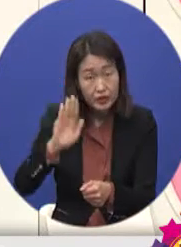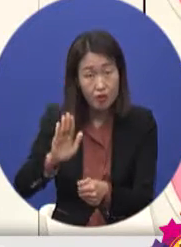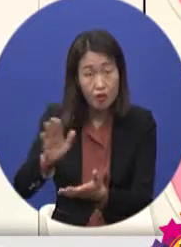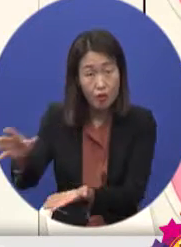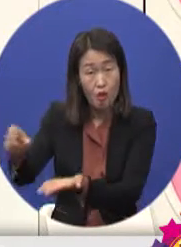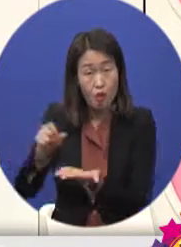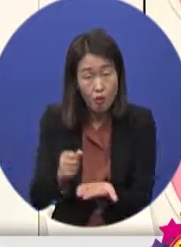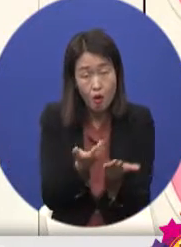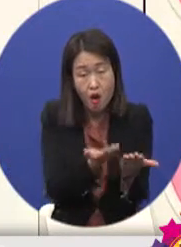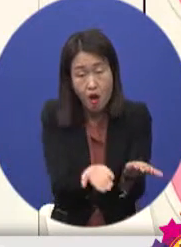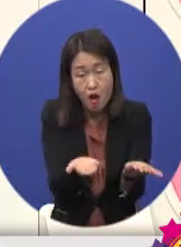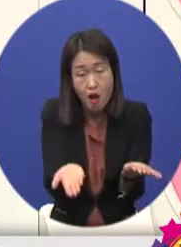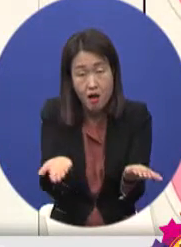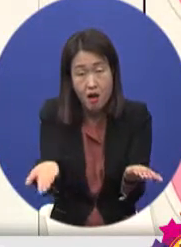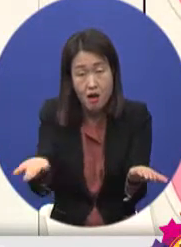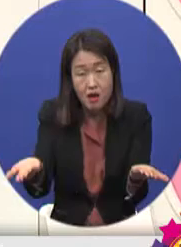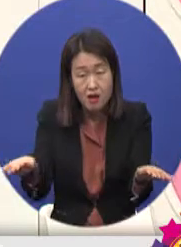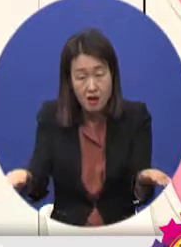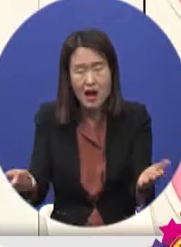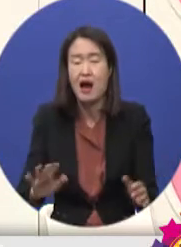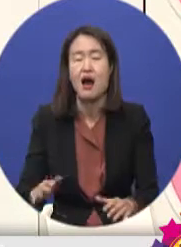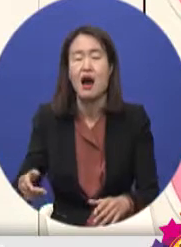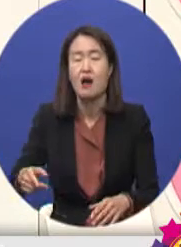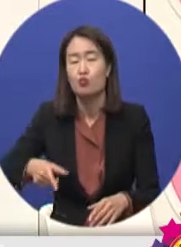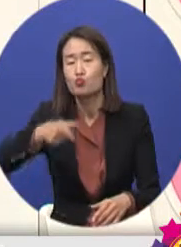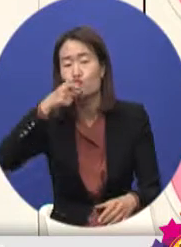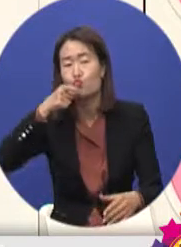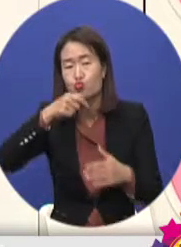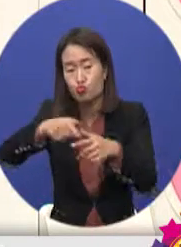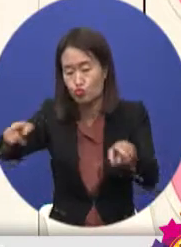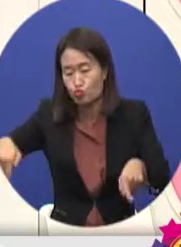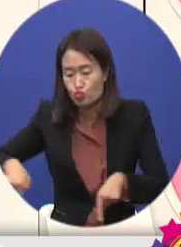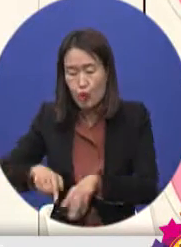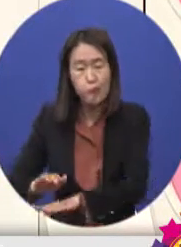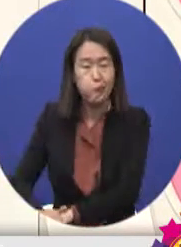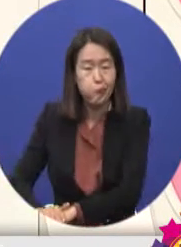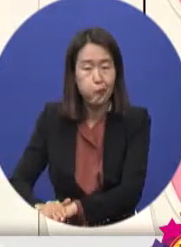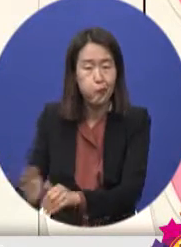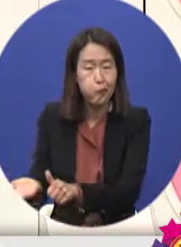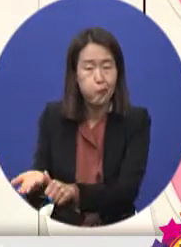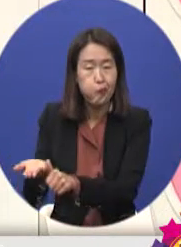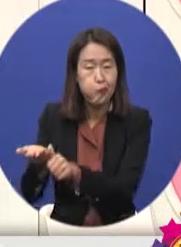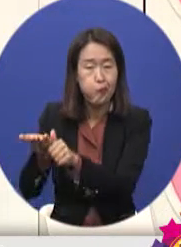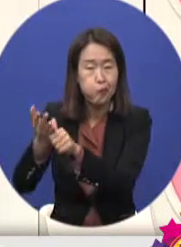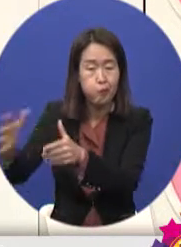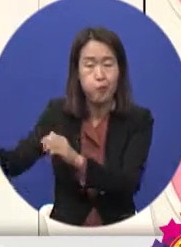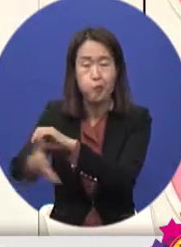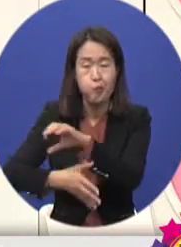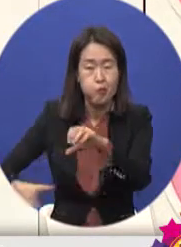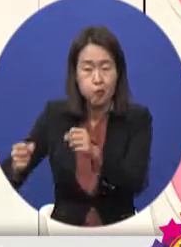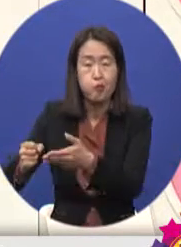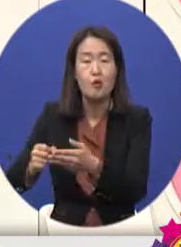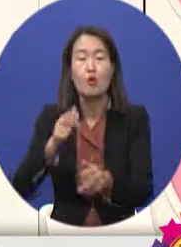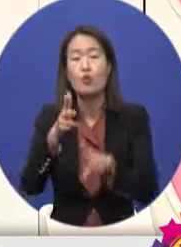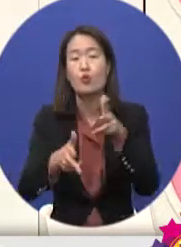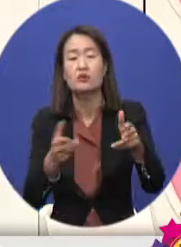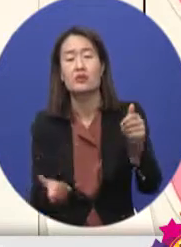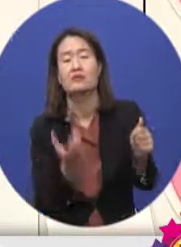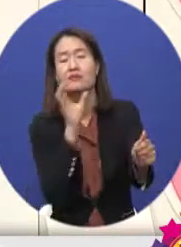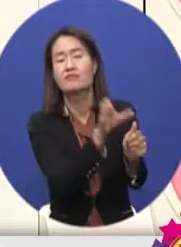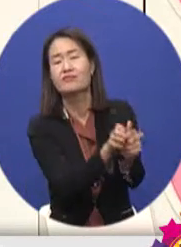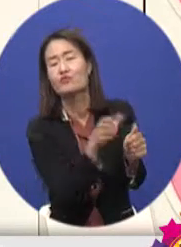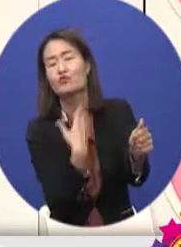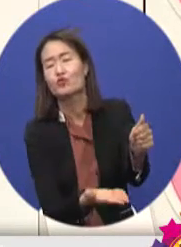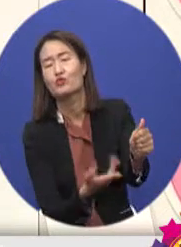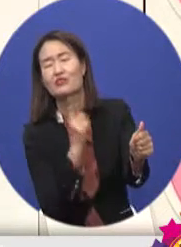건가요? 예, 요 양식 해가지고 양식. 미역 공장에다 납품을 해요. 네, 네. 예.